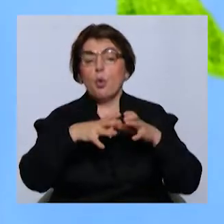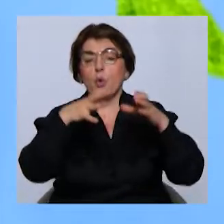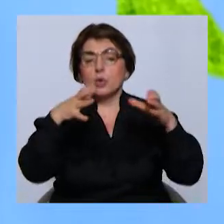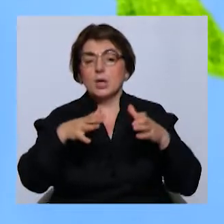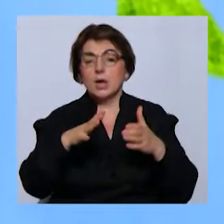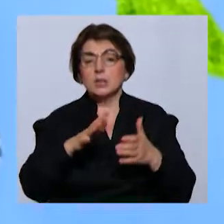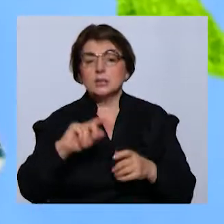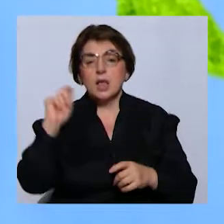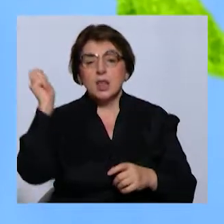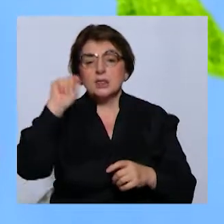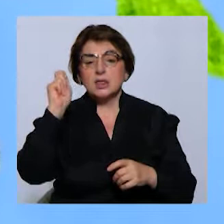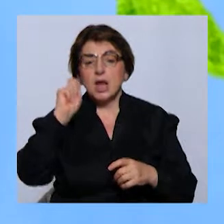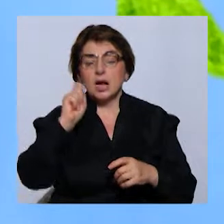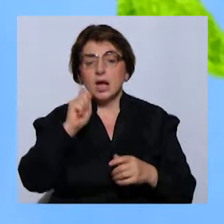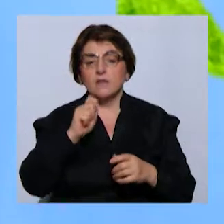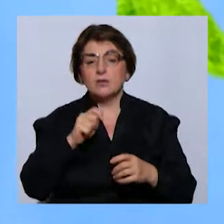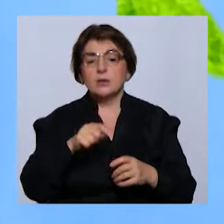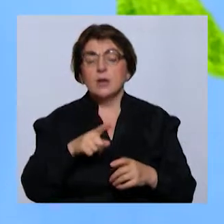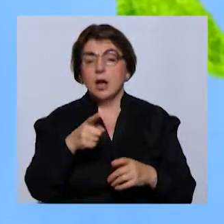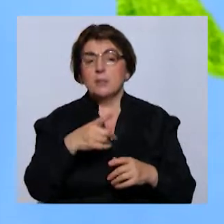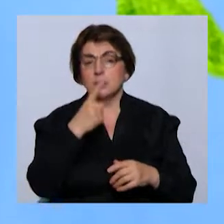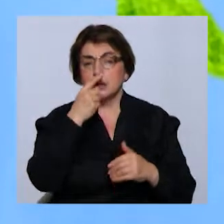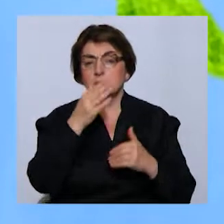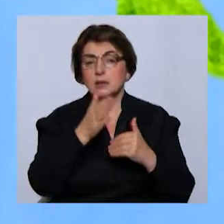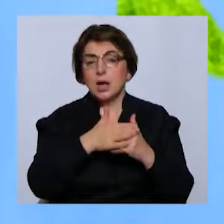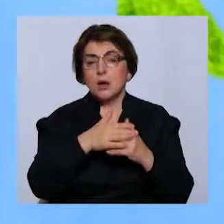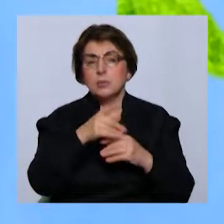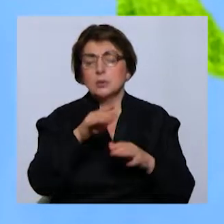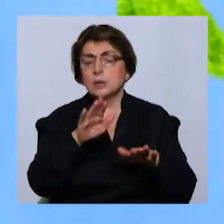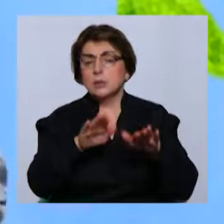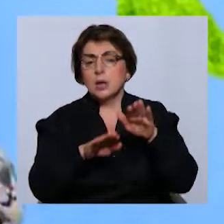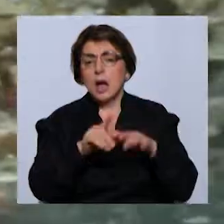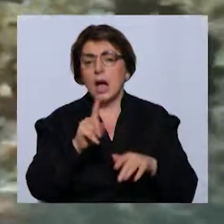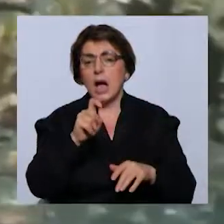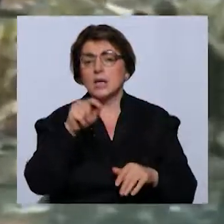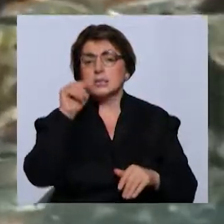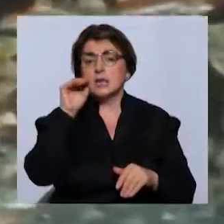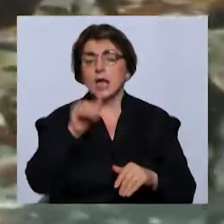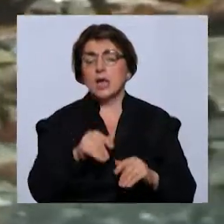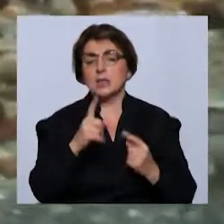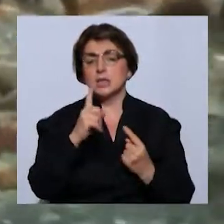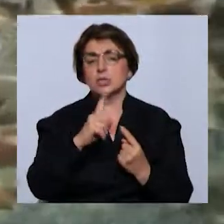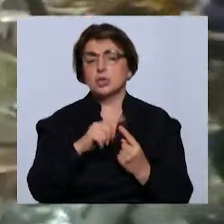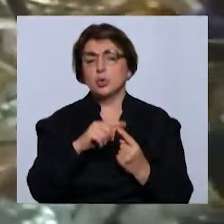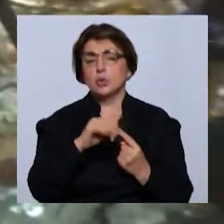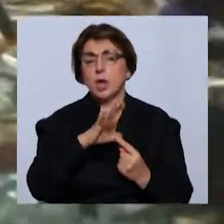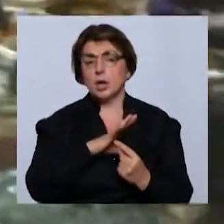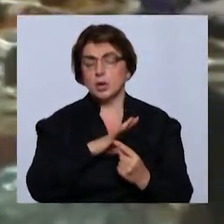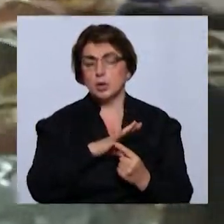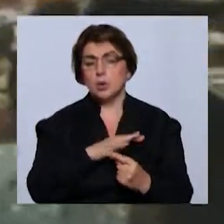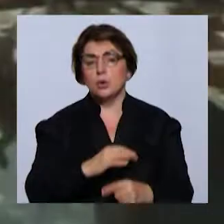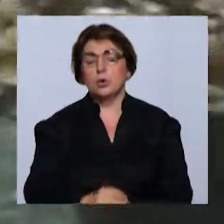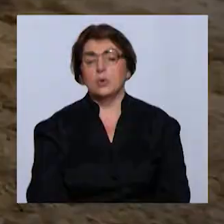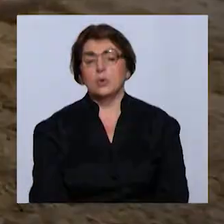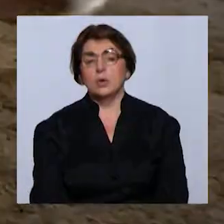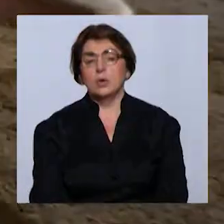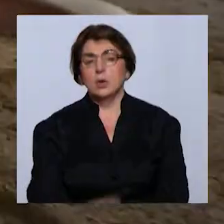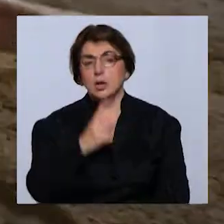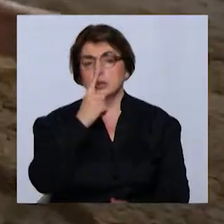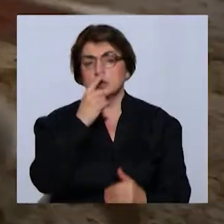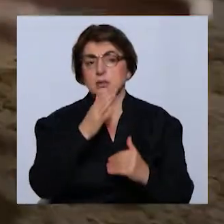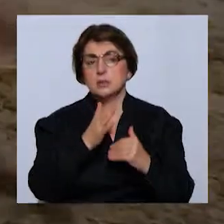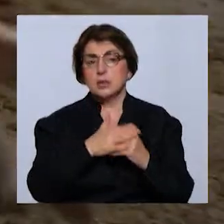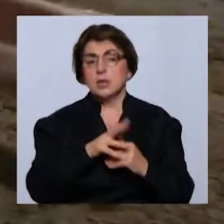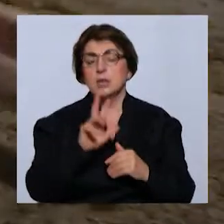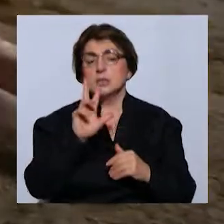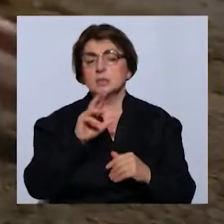შეარქვა. Მისი მასა დაახლოებით 100,000 ტონა იყო და ფართობი 1.5 მილიონი კვადრატული კილომეტრი. Ეს დაახლოებით